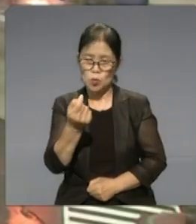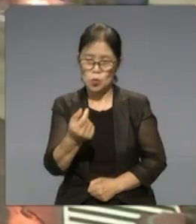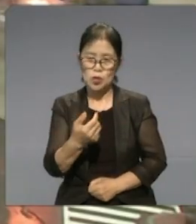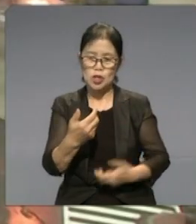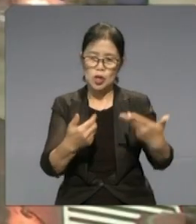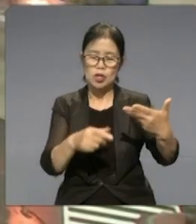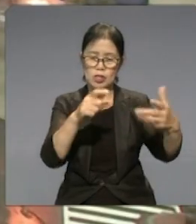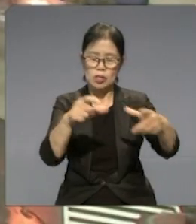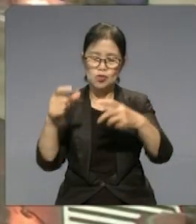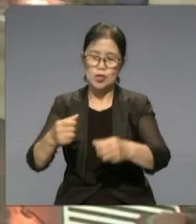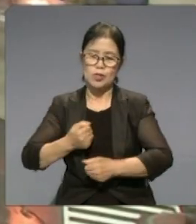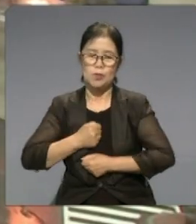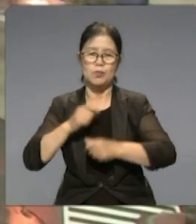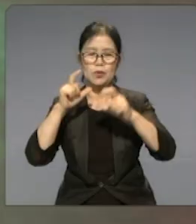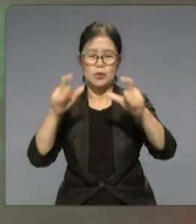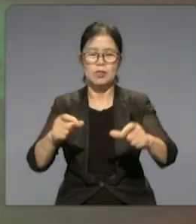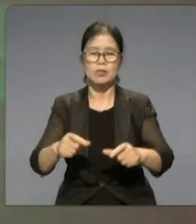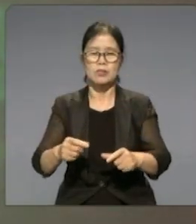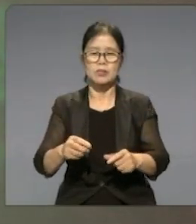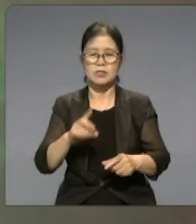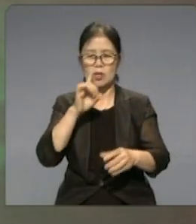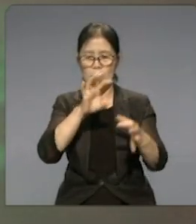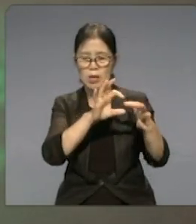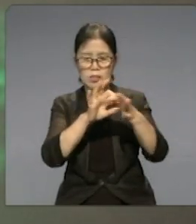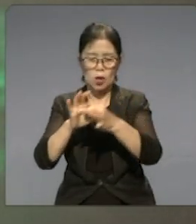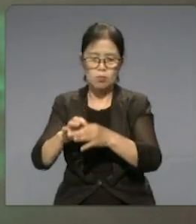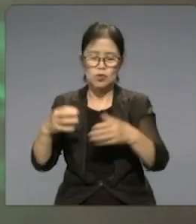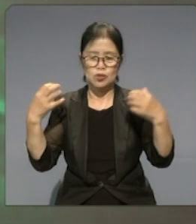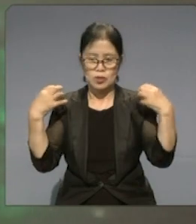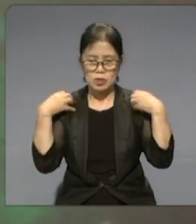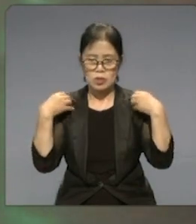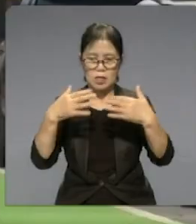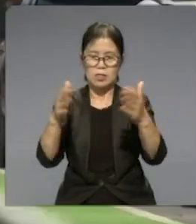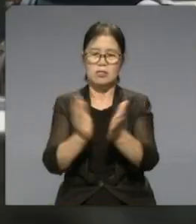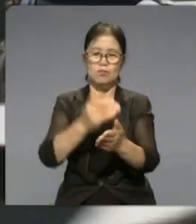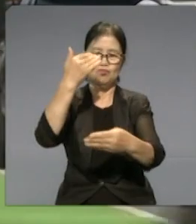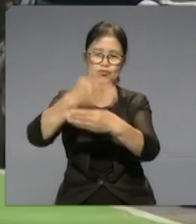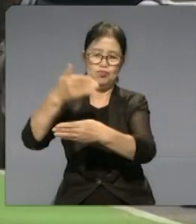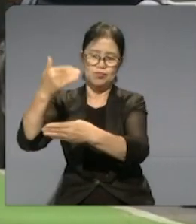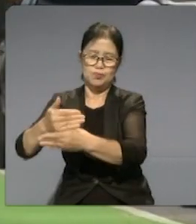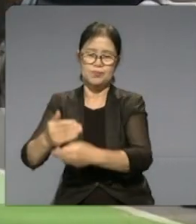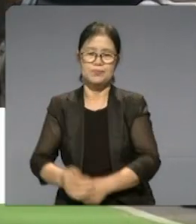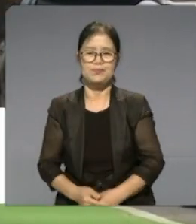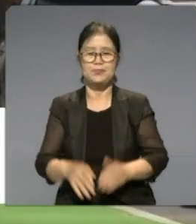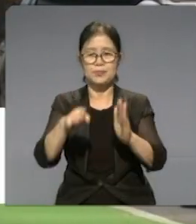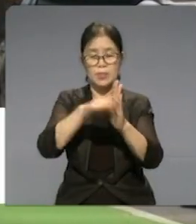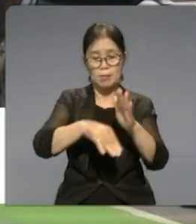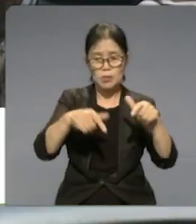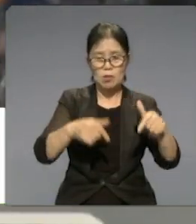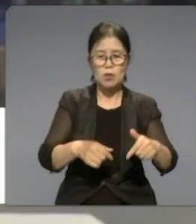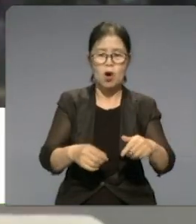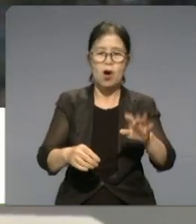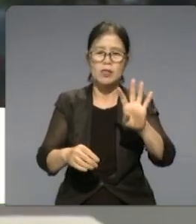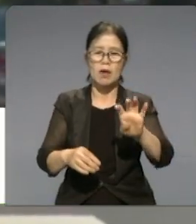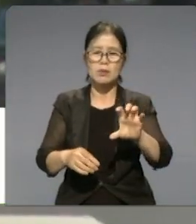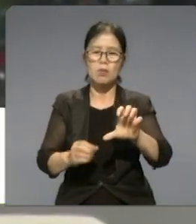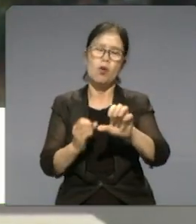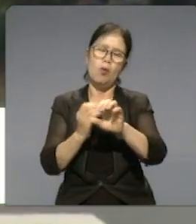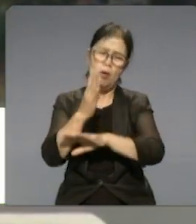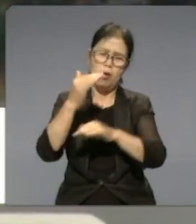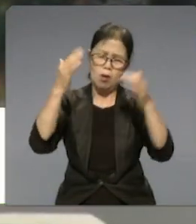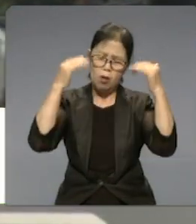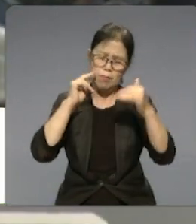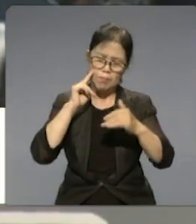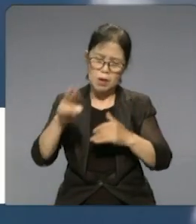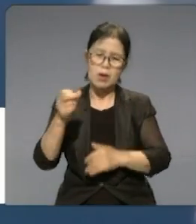토네이도 경보가 내려졌고 연방정부 기관들은 일찍 문을 닫았습니다. 남서부에선 섭씨 45도의 살인적인 폭염이